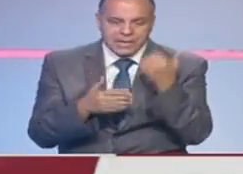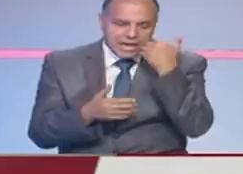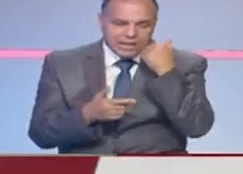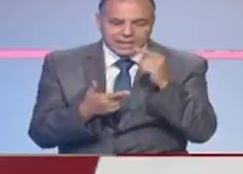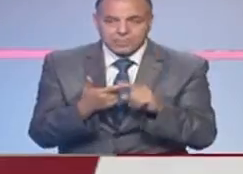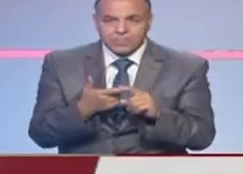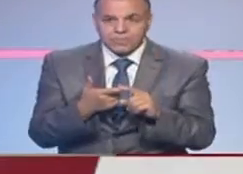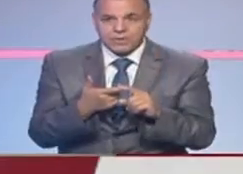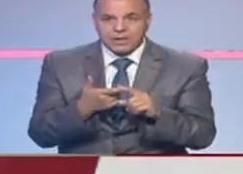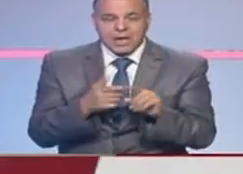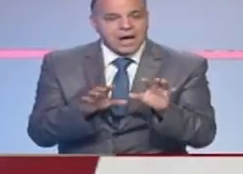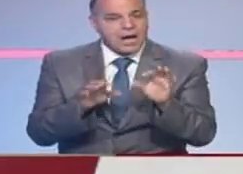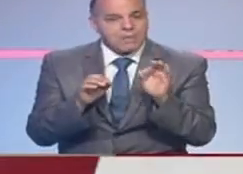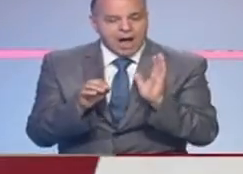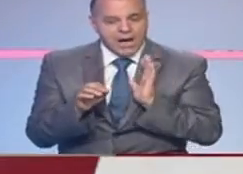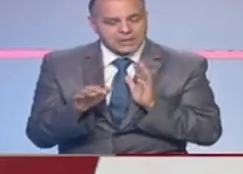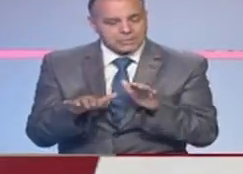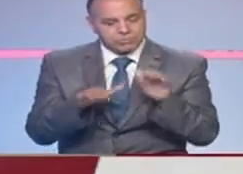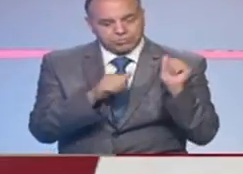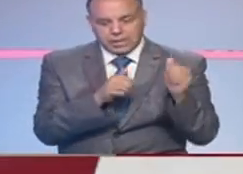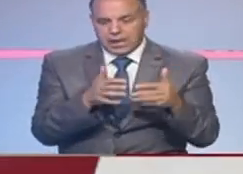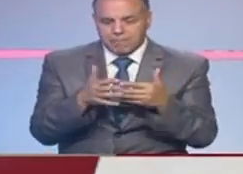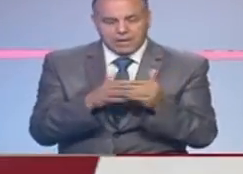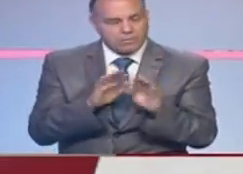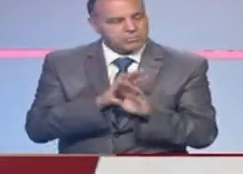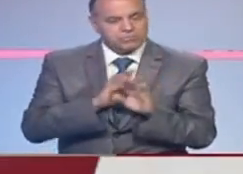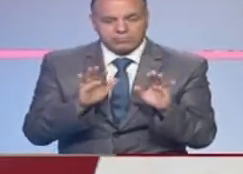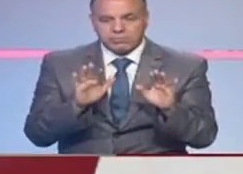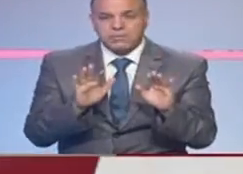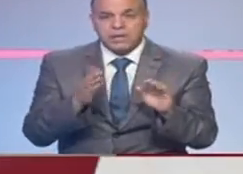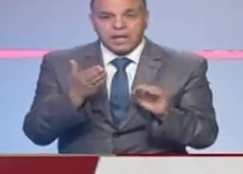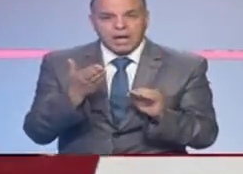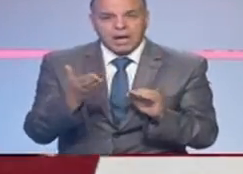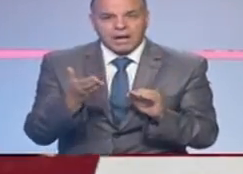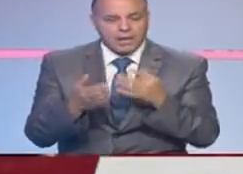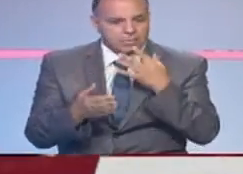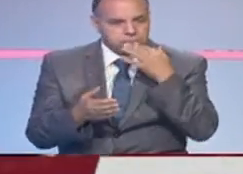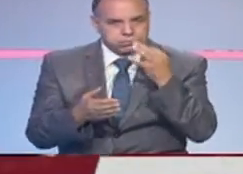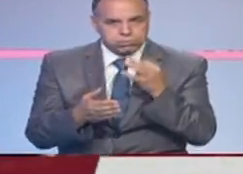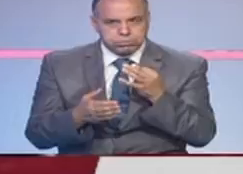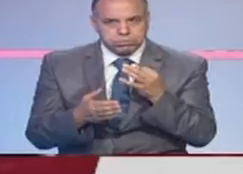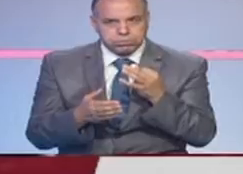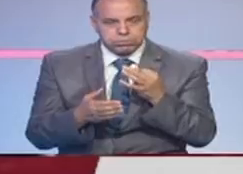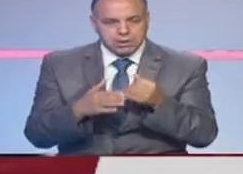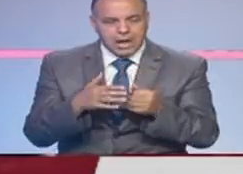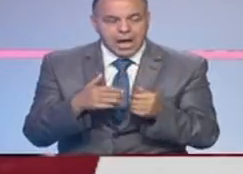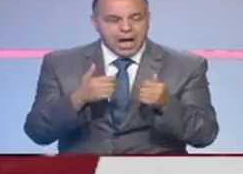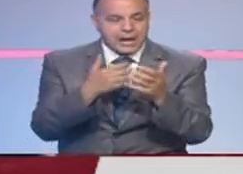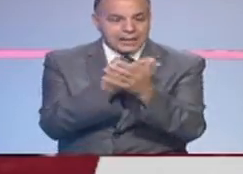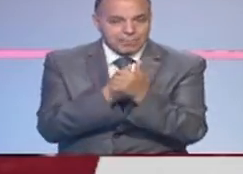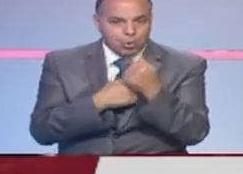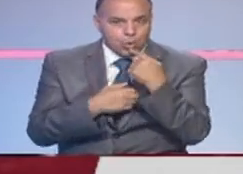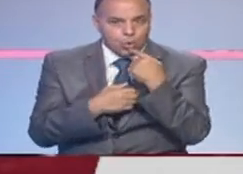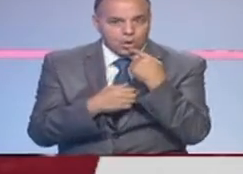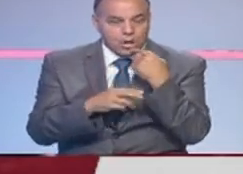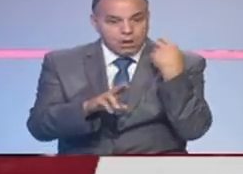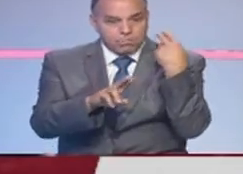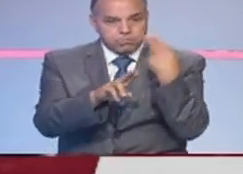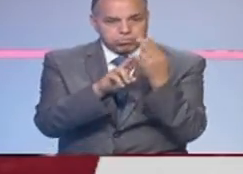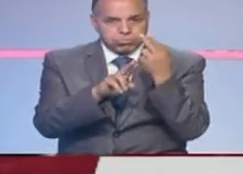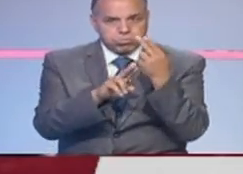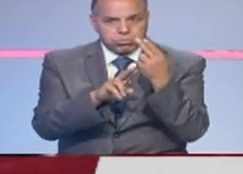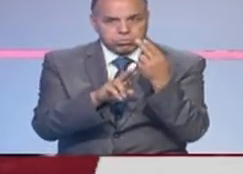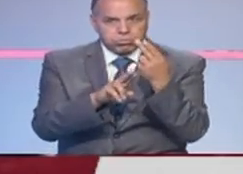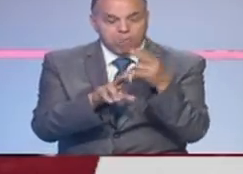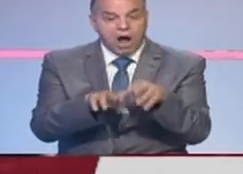عن خيار سحب القوات الامريكيه من افغانستان وتوعد بيد ان حركه طالبان بردو صفه